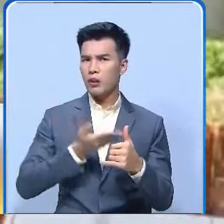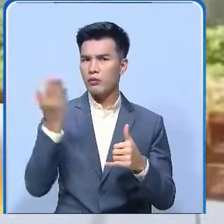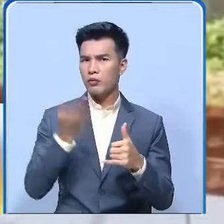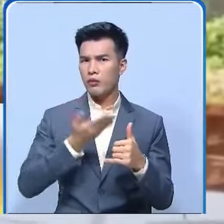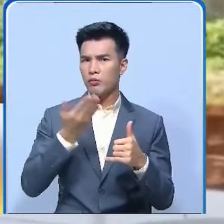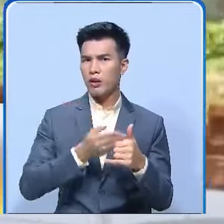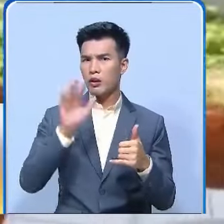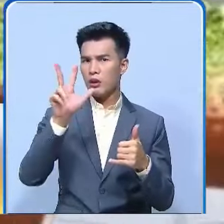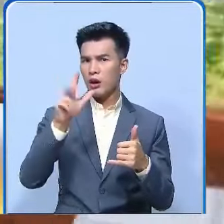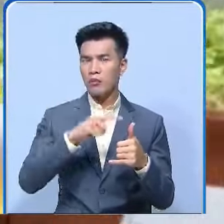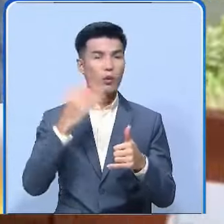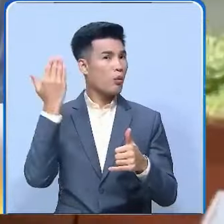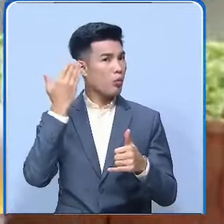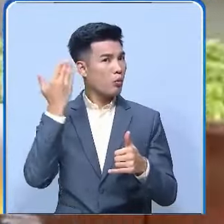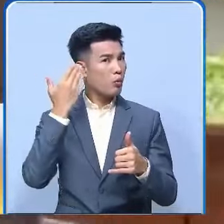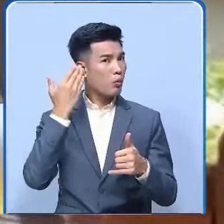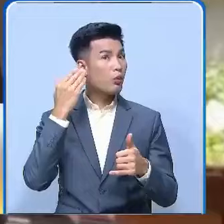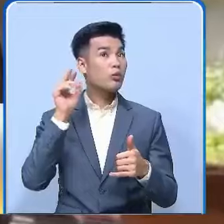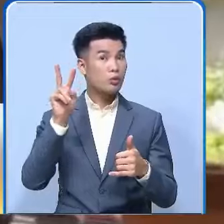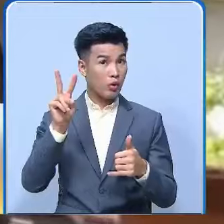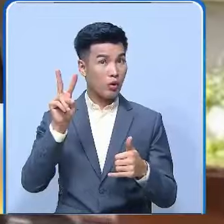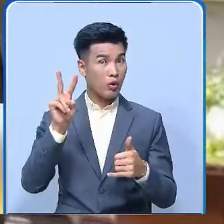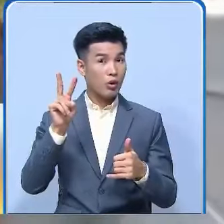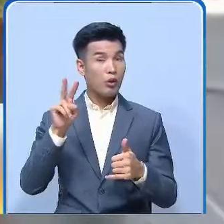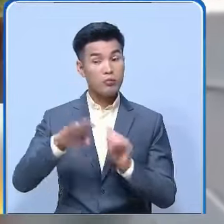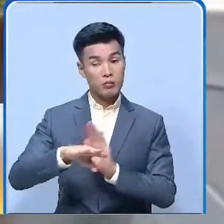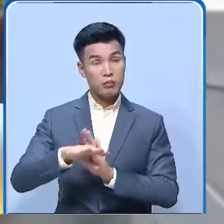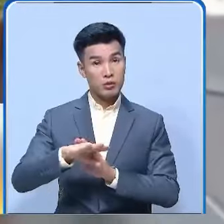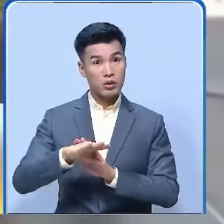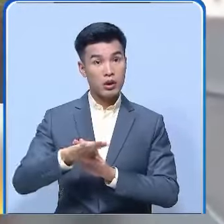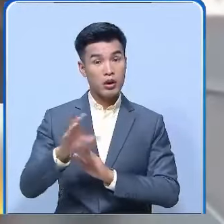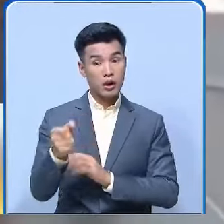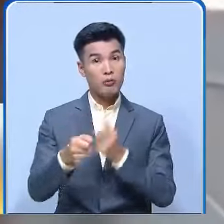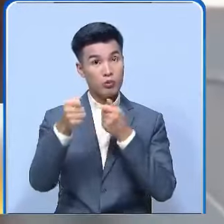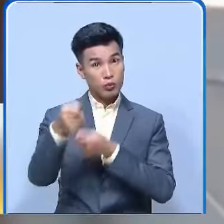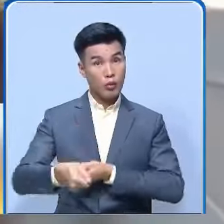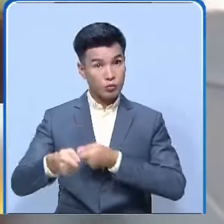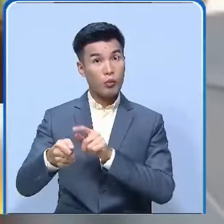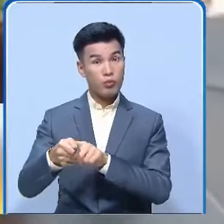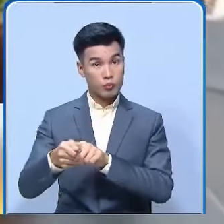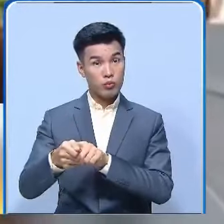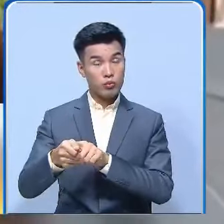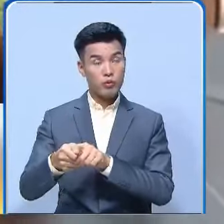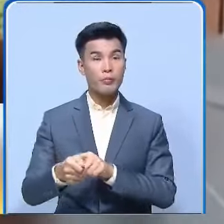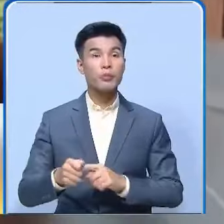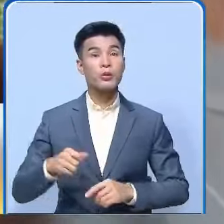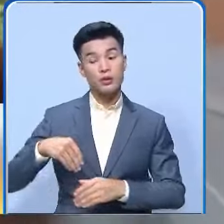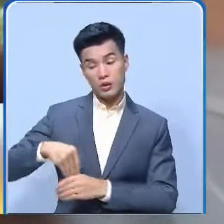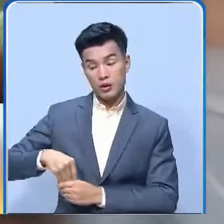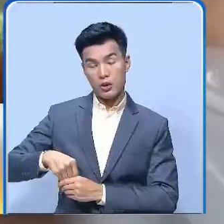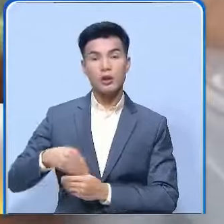ผลหูซ้ายอีก2แผลมือข้างขวายังกำจอบเอาไว้แน่นเลยนะคะส่วนในกระเป๋ากางเกงพ